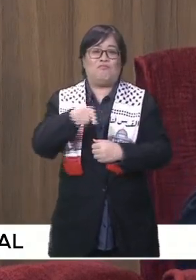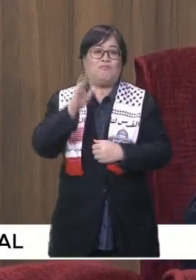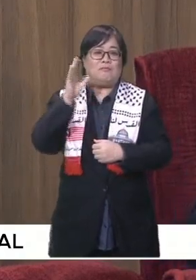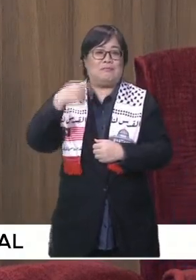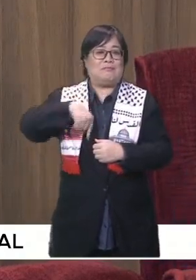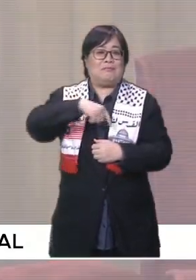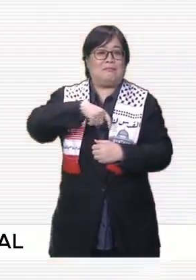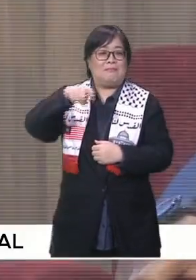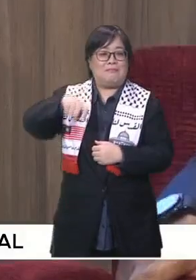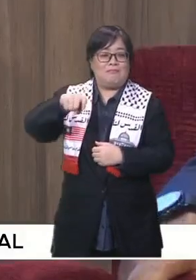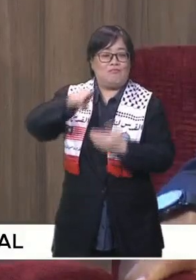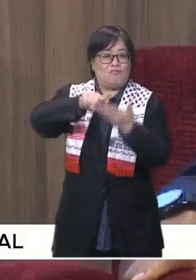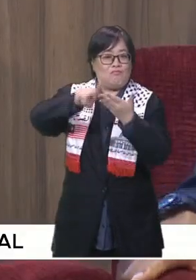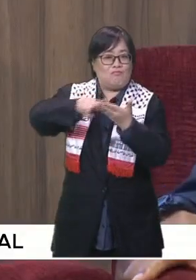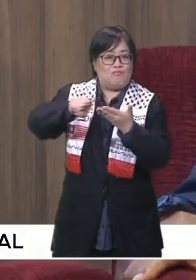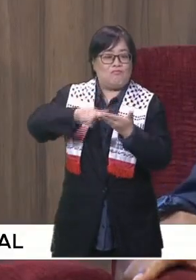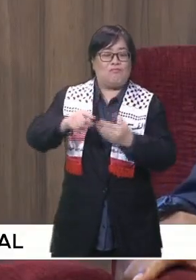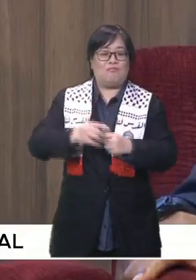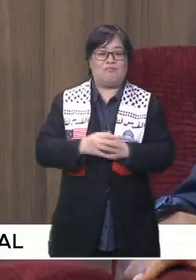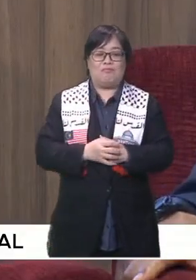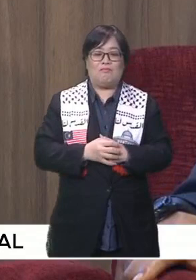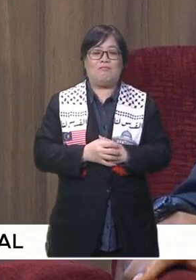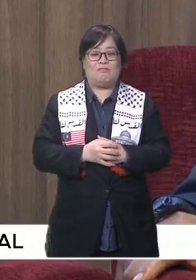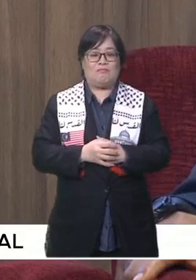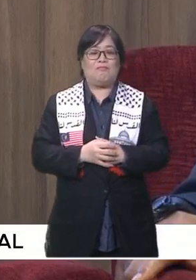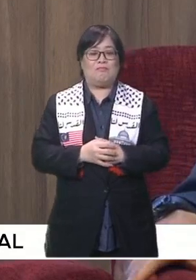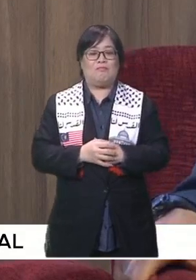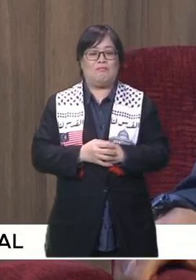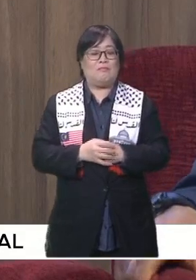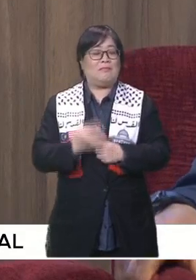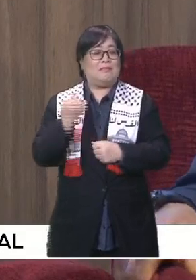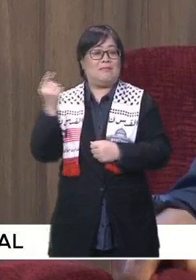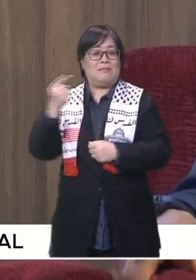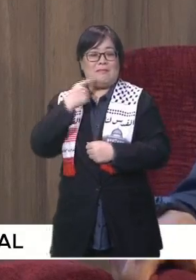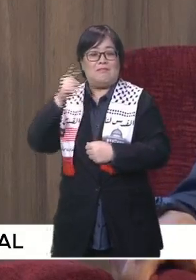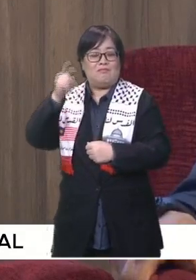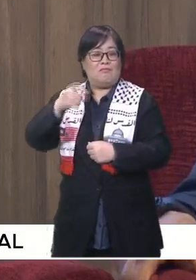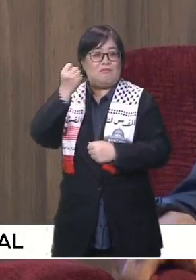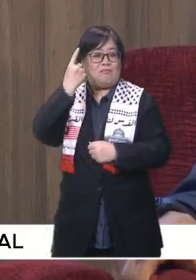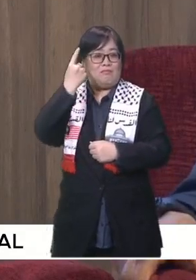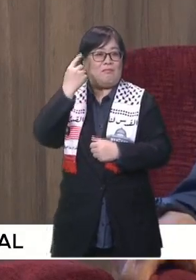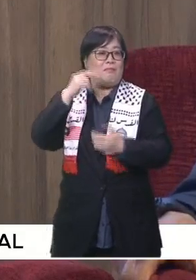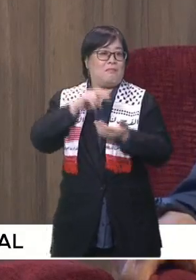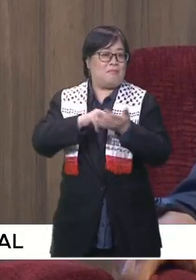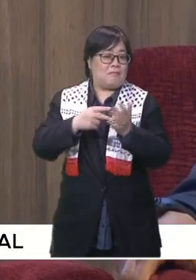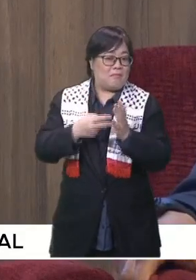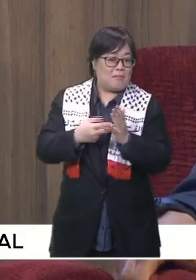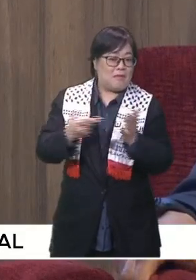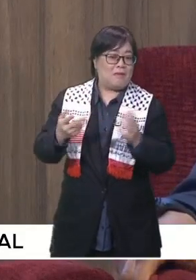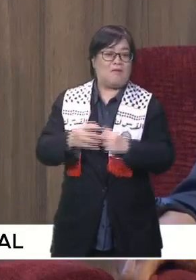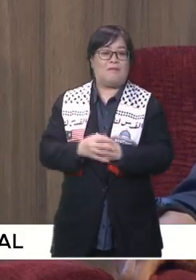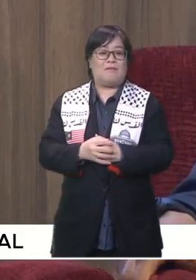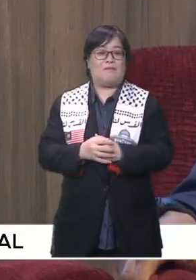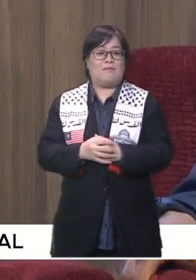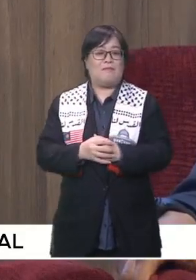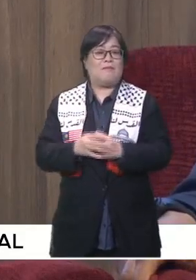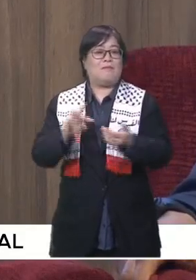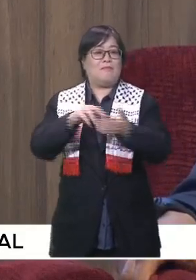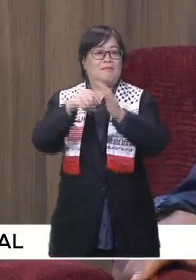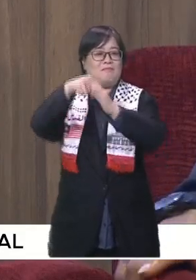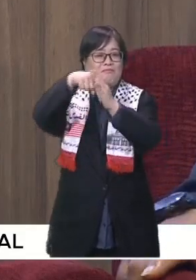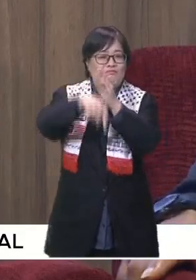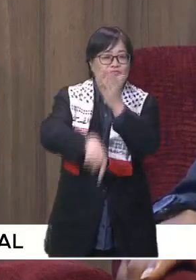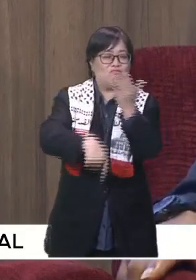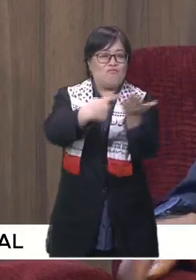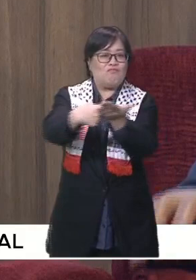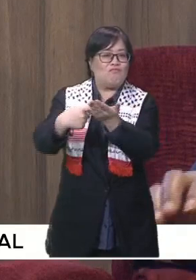kita meneliti mustak untuk dat disebutkan memahami dan to go Deep dive into